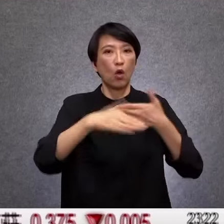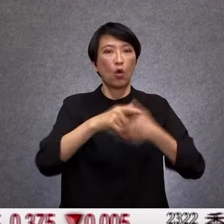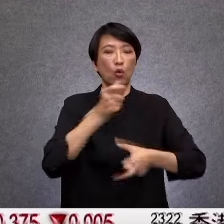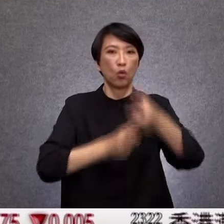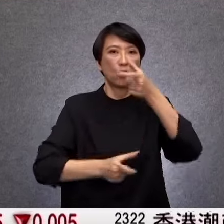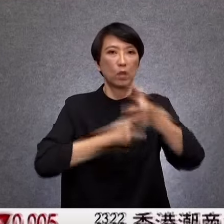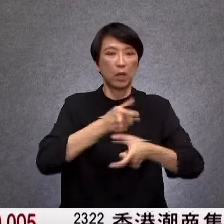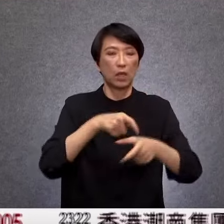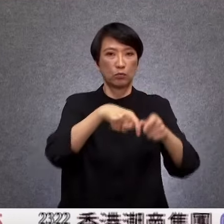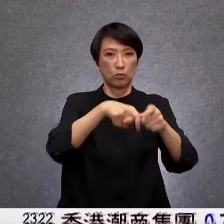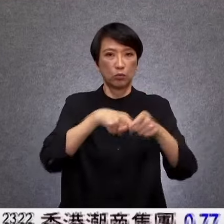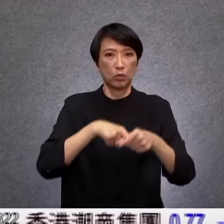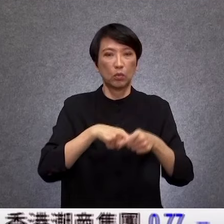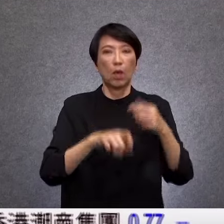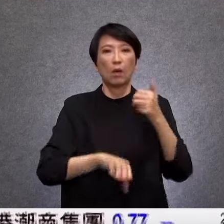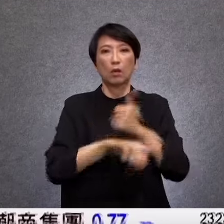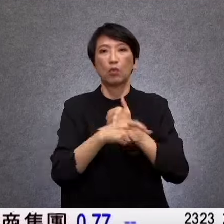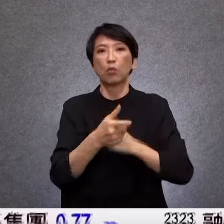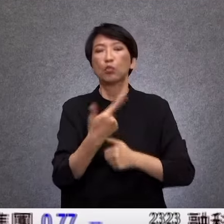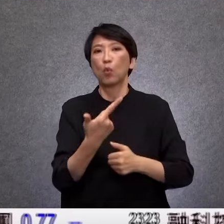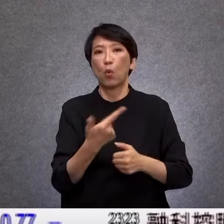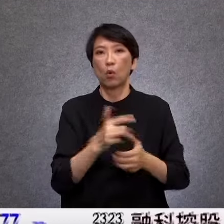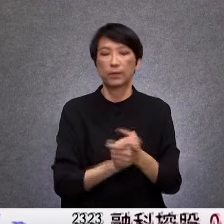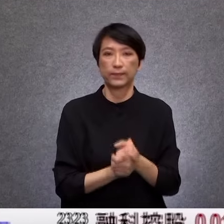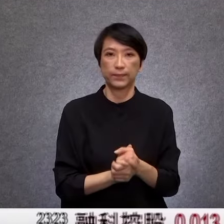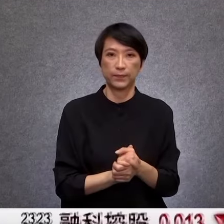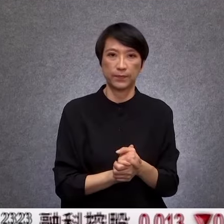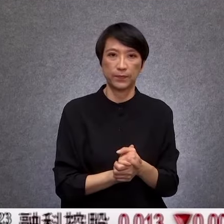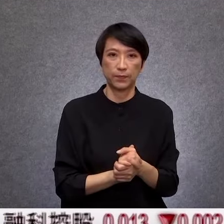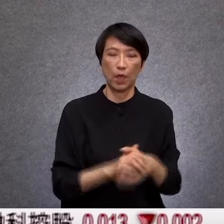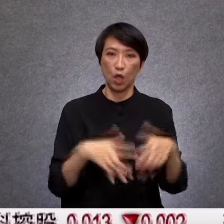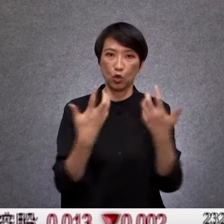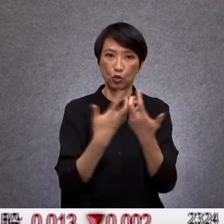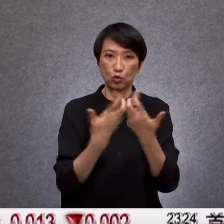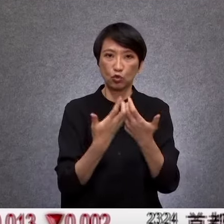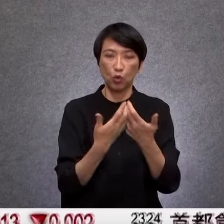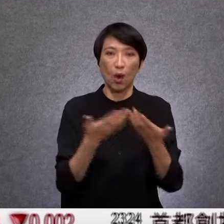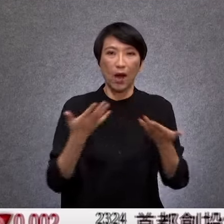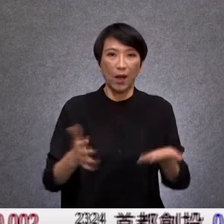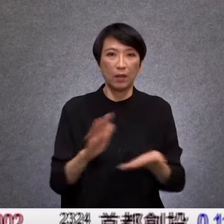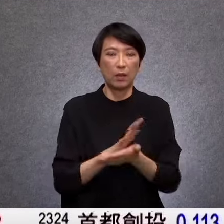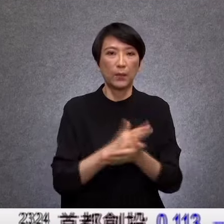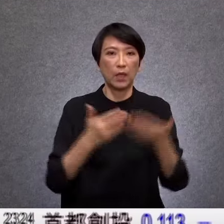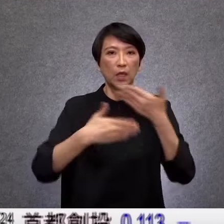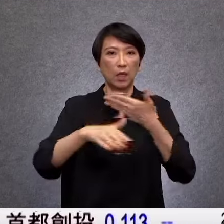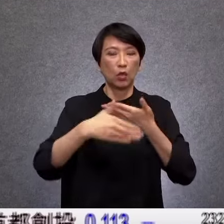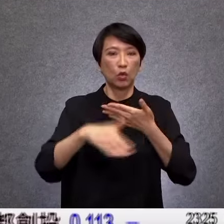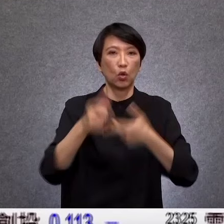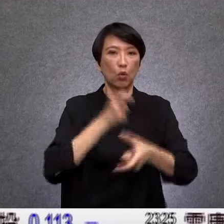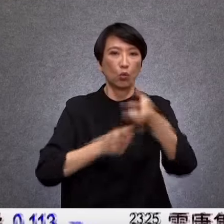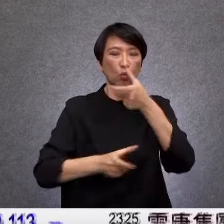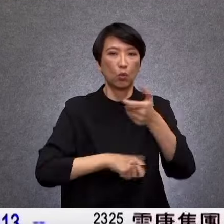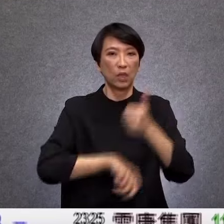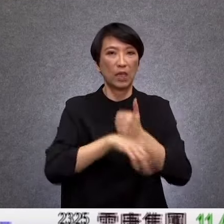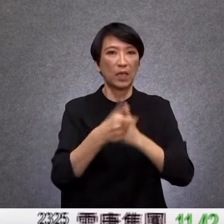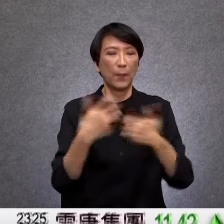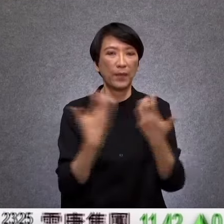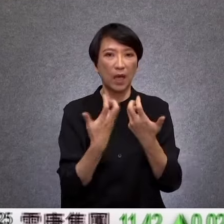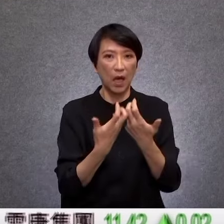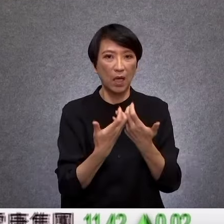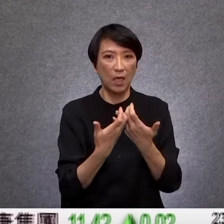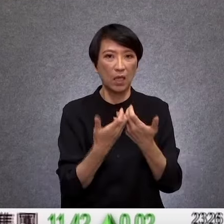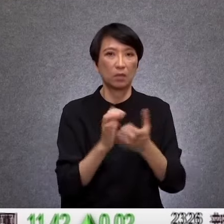譬如有啲嘅講法就係話外匯基金其實今年嘅收入比較多咧，即係較預期多啦。咁其實嗰個數其實會唔會用今年呢個外